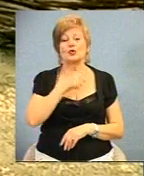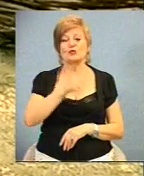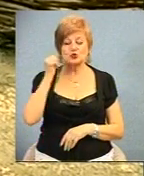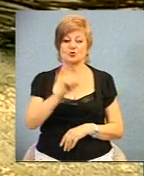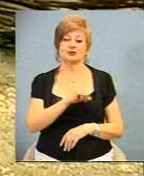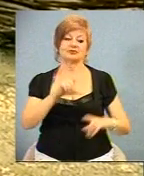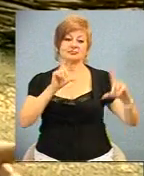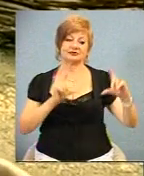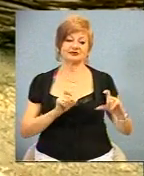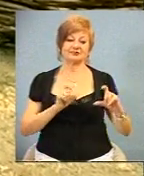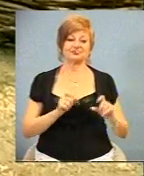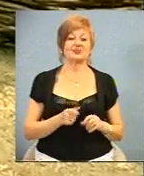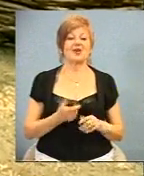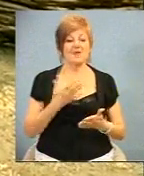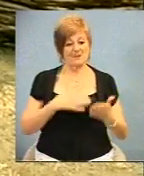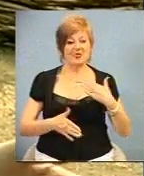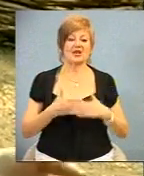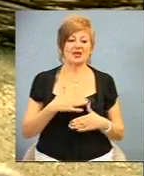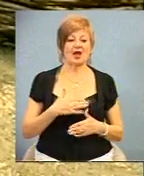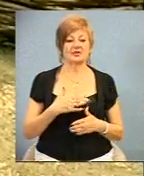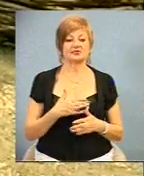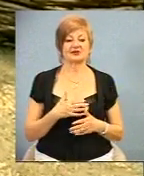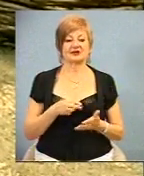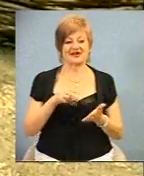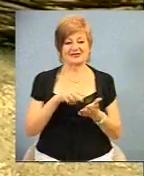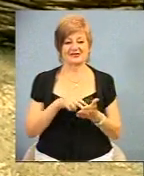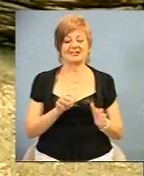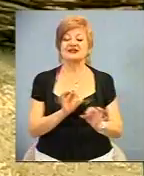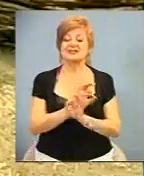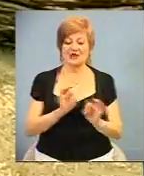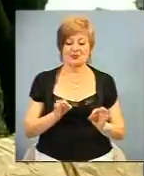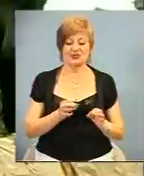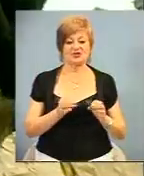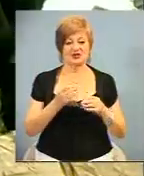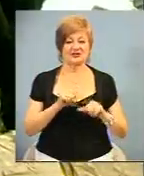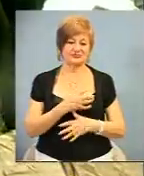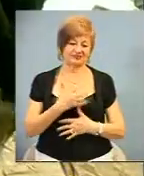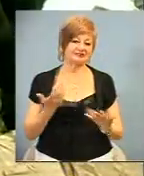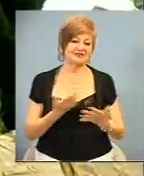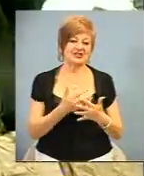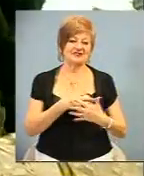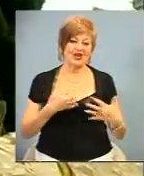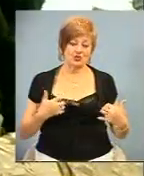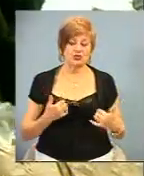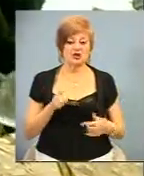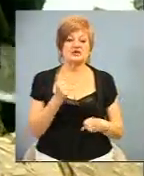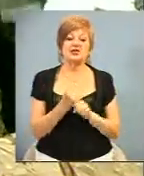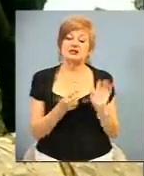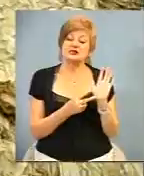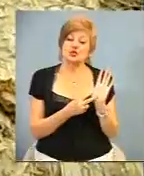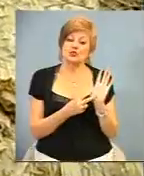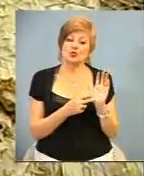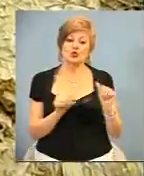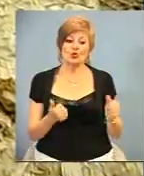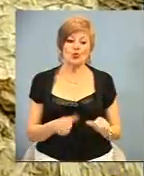їм теж... Приємно стати в окруженні таких замечательних речей. Зараз майстер працює над сьомою скульптурою. Це